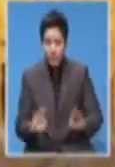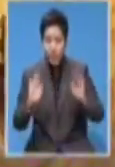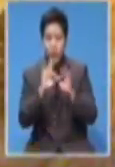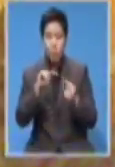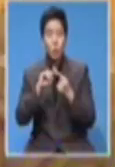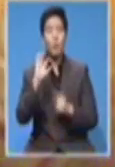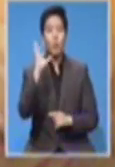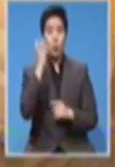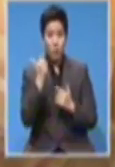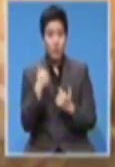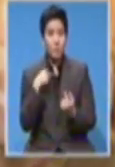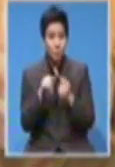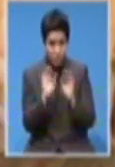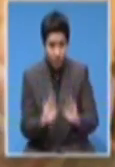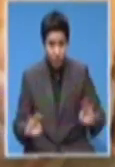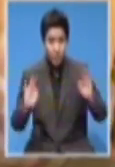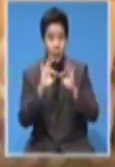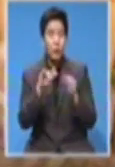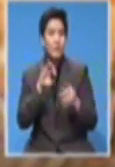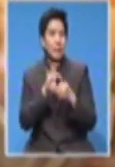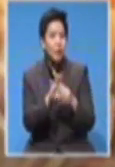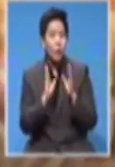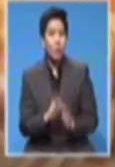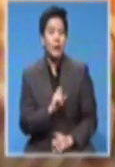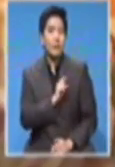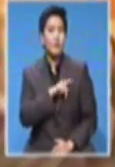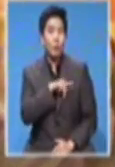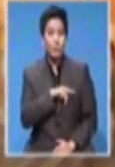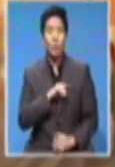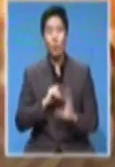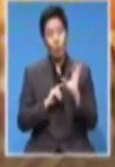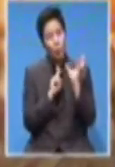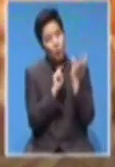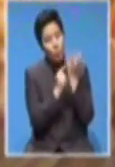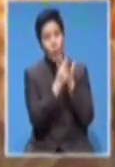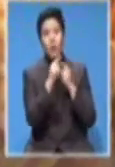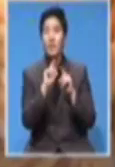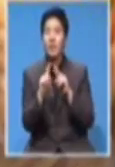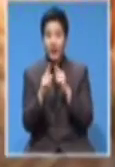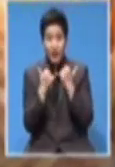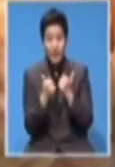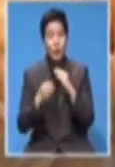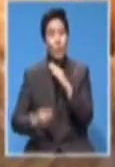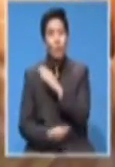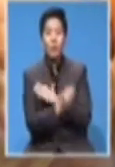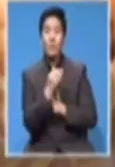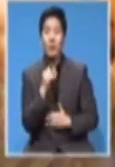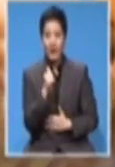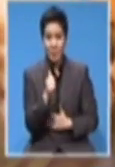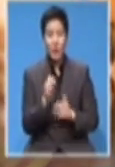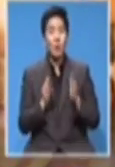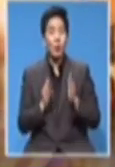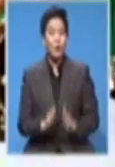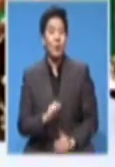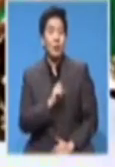กจึงนับว่ามีความสำคัญกับพุทธศาสนิกชนทั่วโลกทั้งนี้ถือเป็นโอกาสอันดีที่พุทธศาสนิ